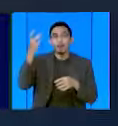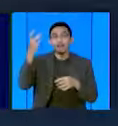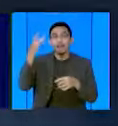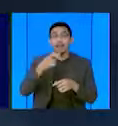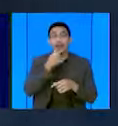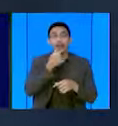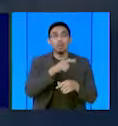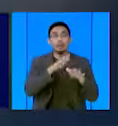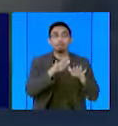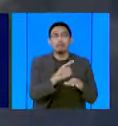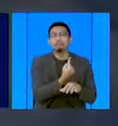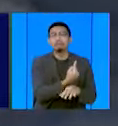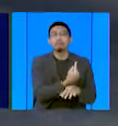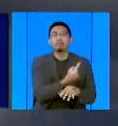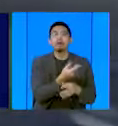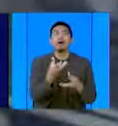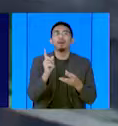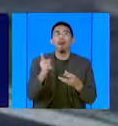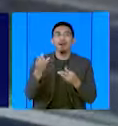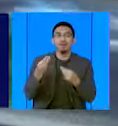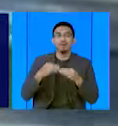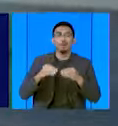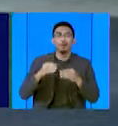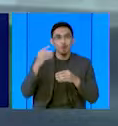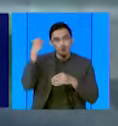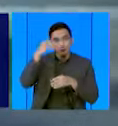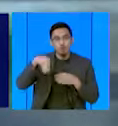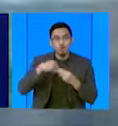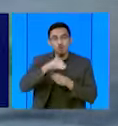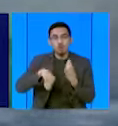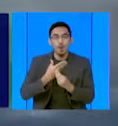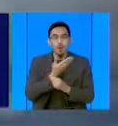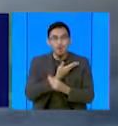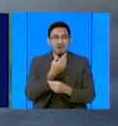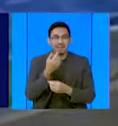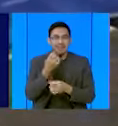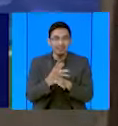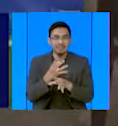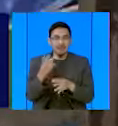ojek. Sang nenek yang tinggal sebatang kara mendapat hadiah umroh gratis dan perbaikan rumah.